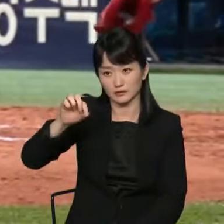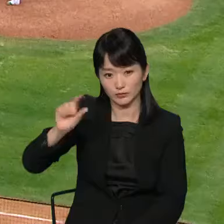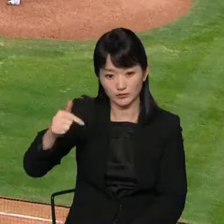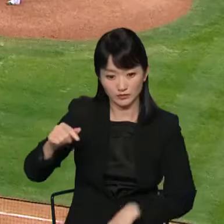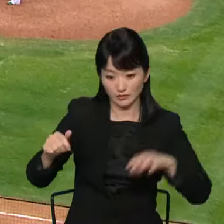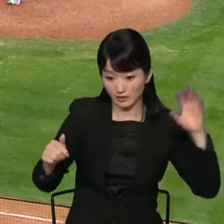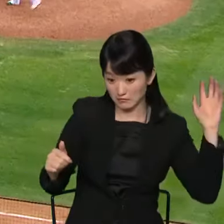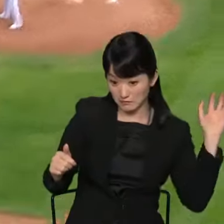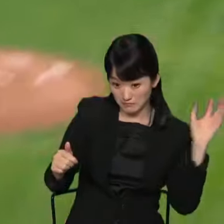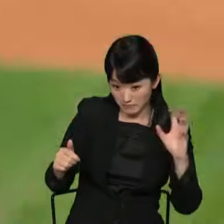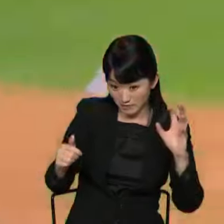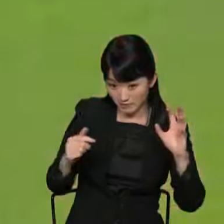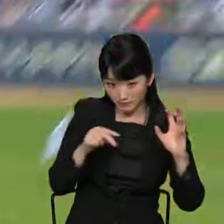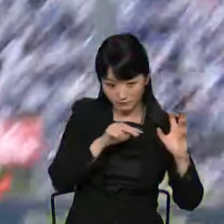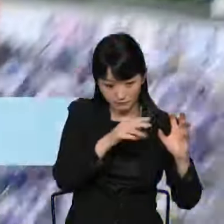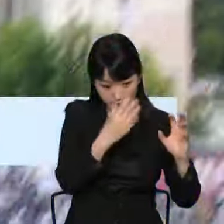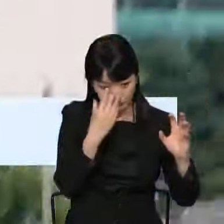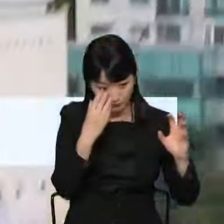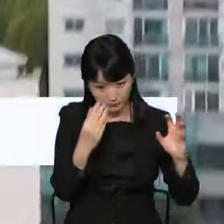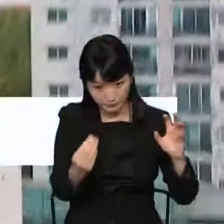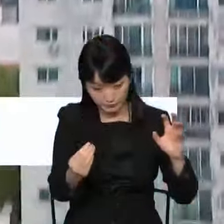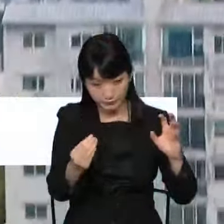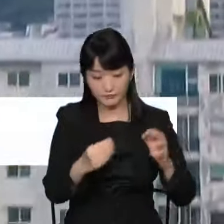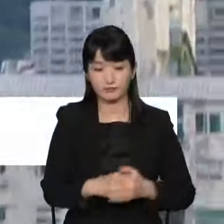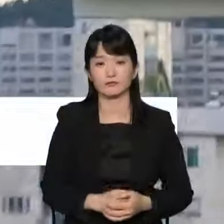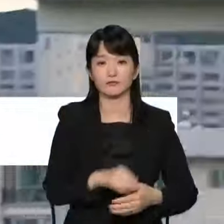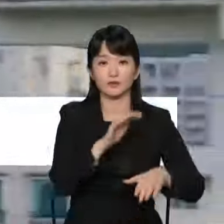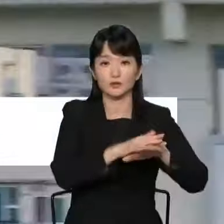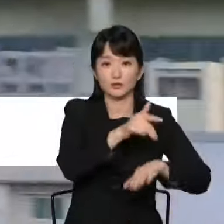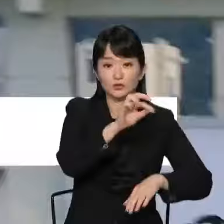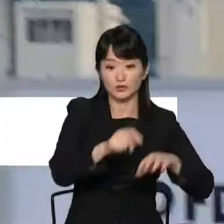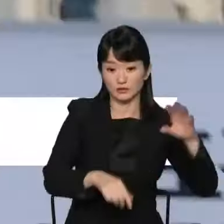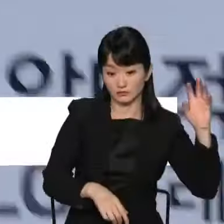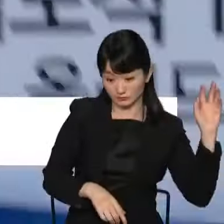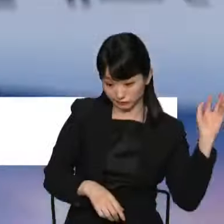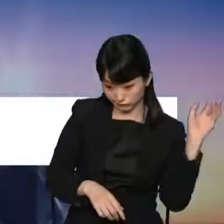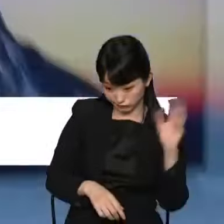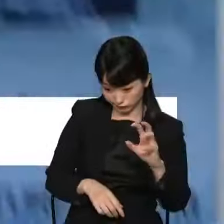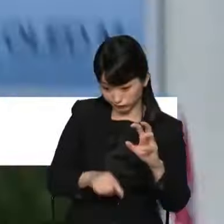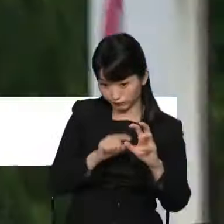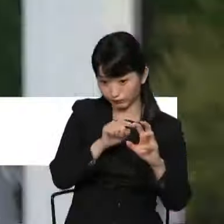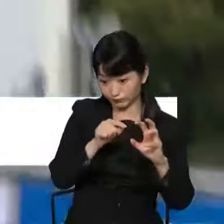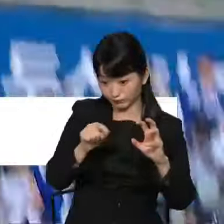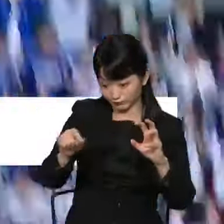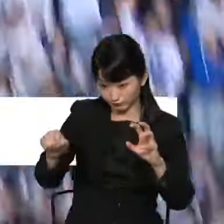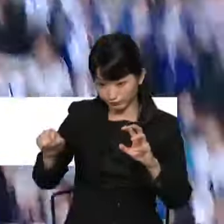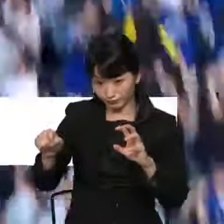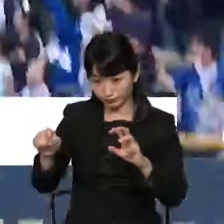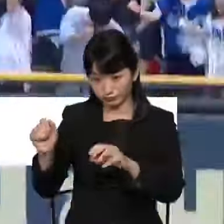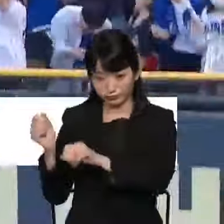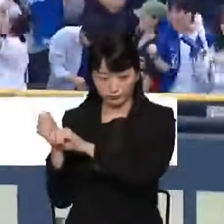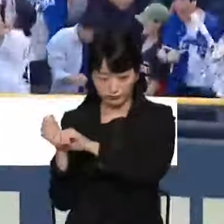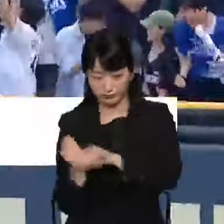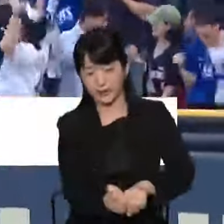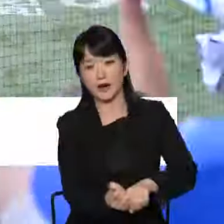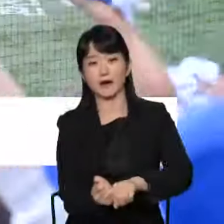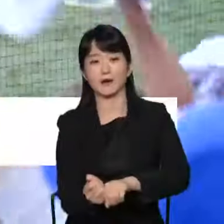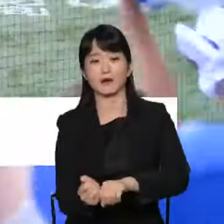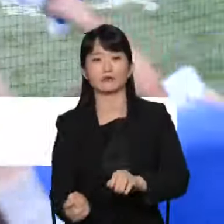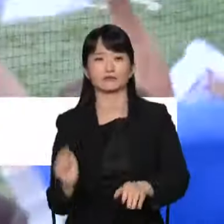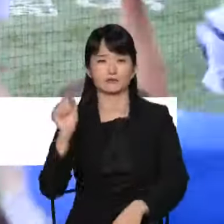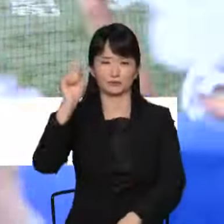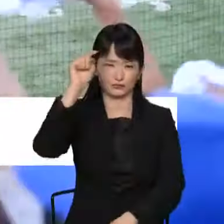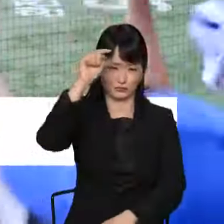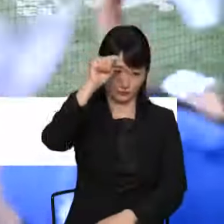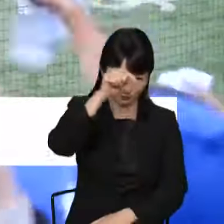봤습니다. 3볼 1스트라이크. LG 투수 손주영의 직구가 가운데로 몰렸습니다. 잡아당긴 타구 그대로 좌중간